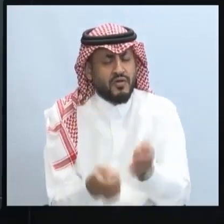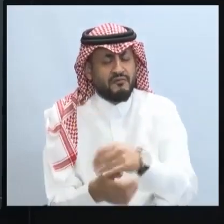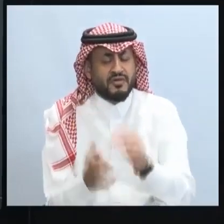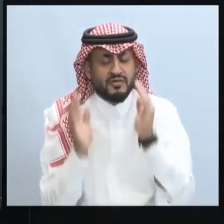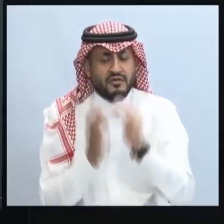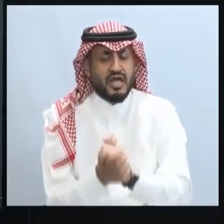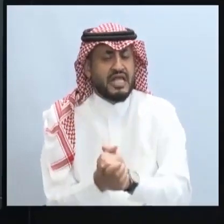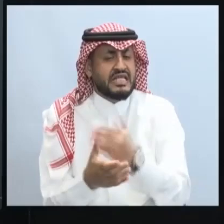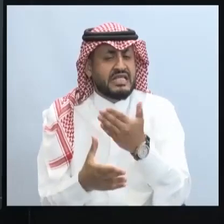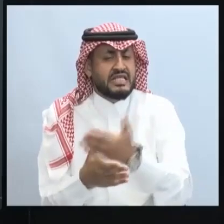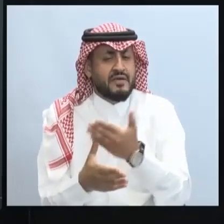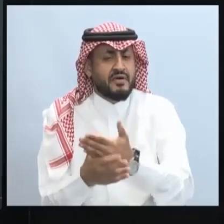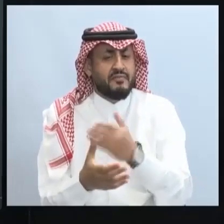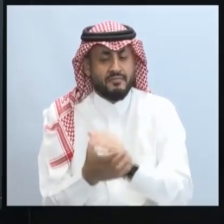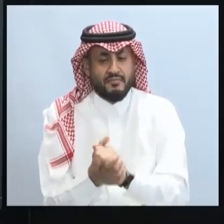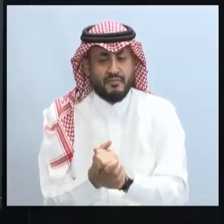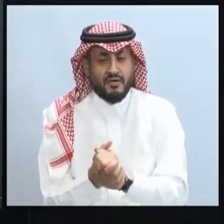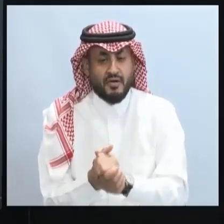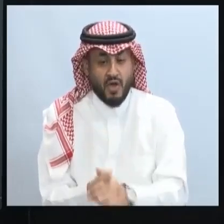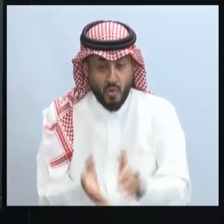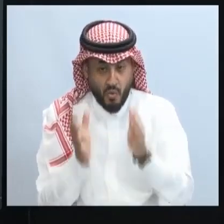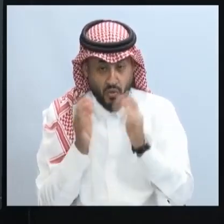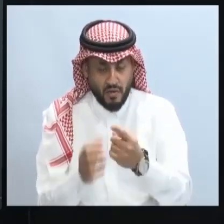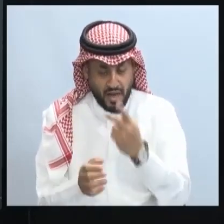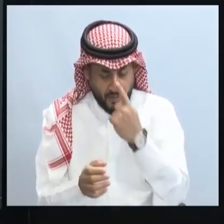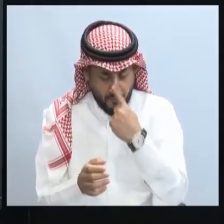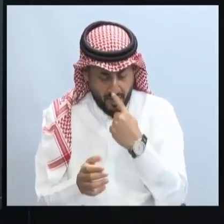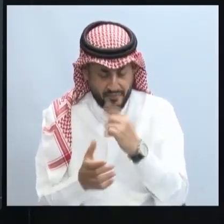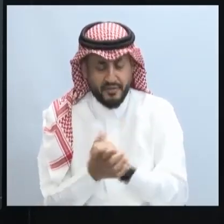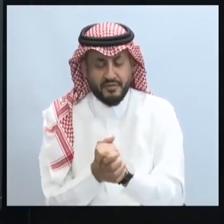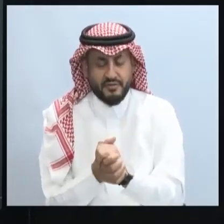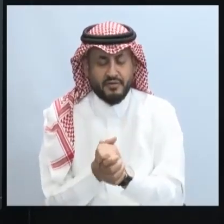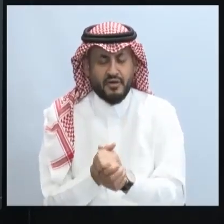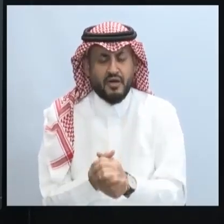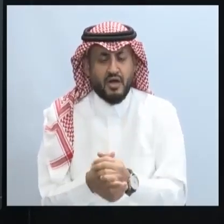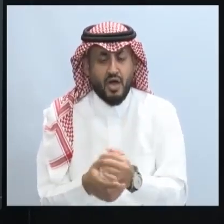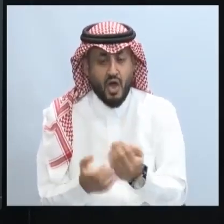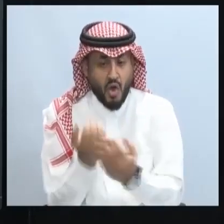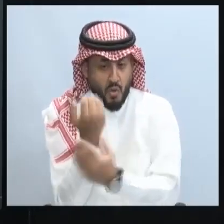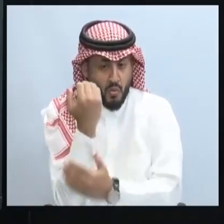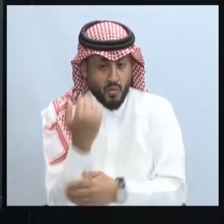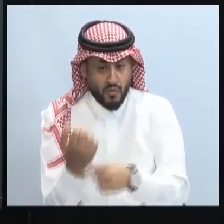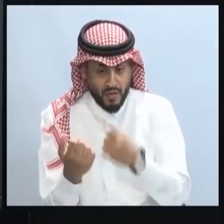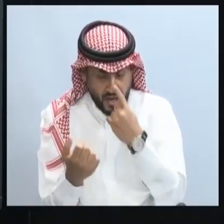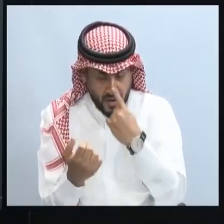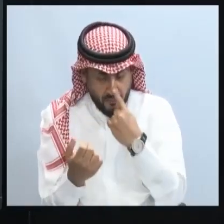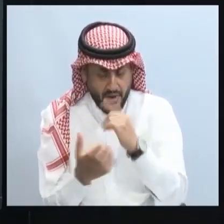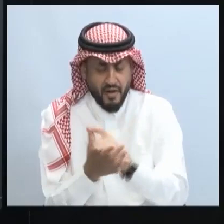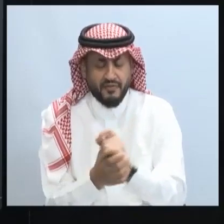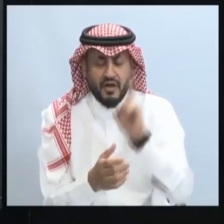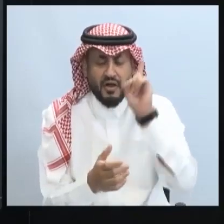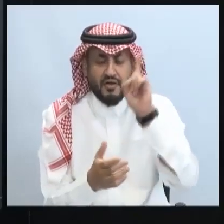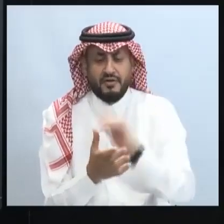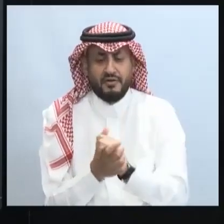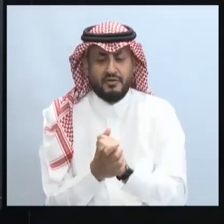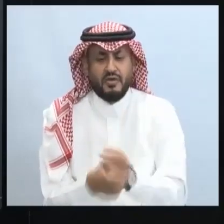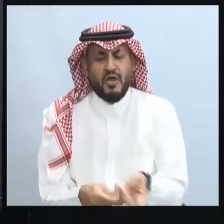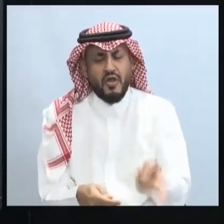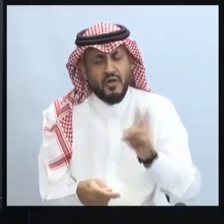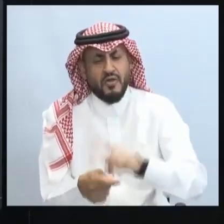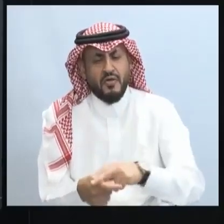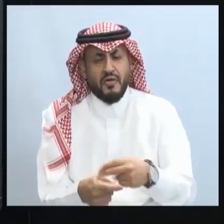عباده من العبادات الوضوء عباده فكلما توضات فانت تتعبد الله عز وجل وتزيد